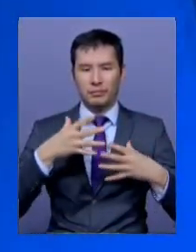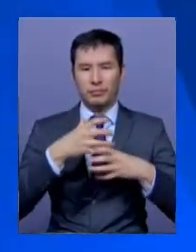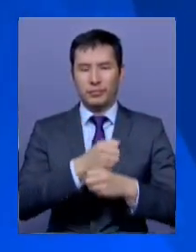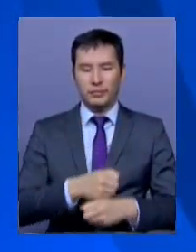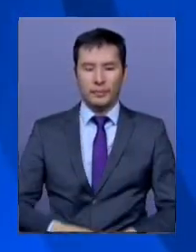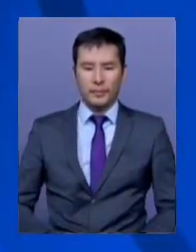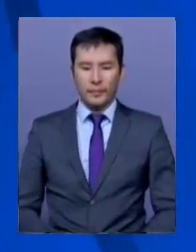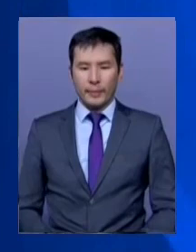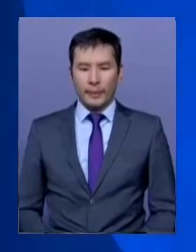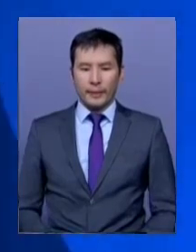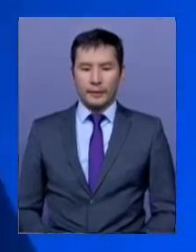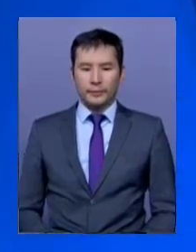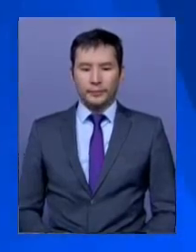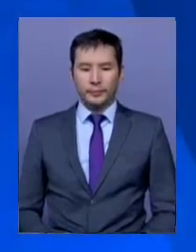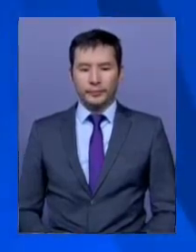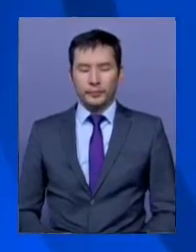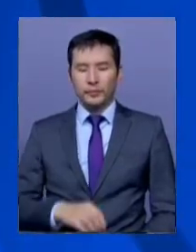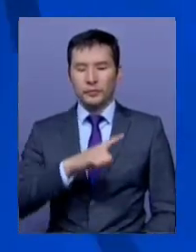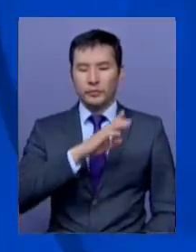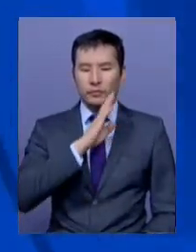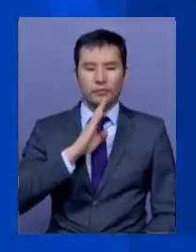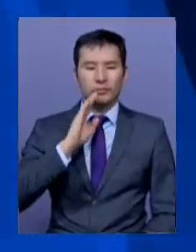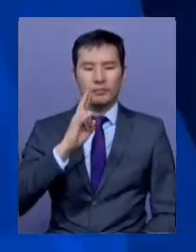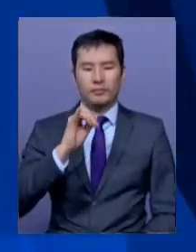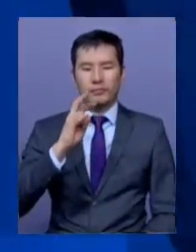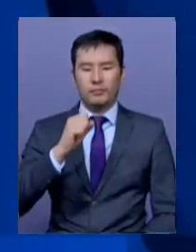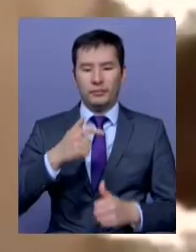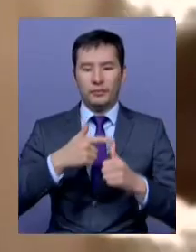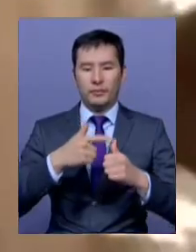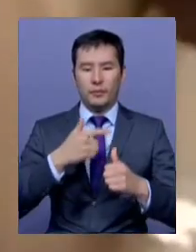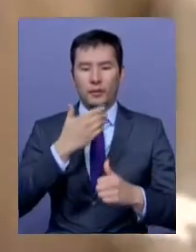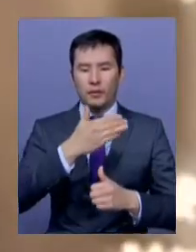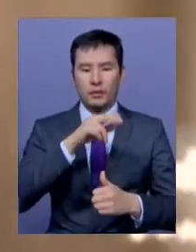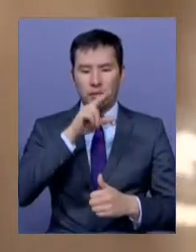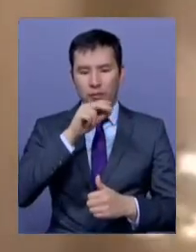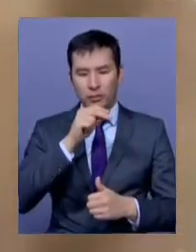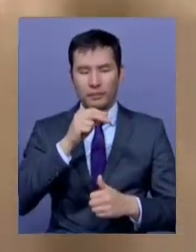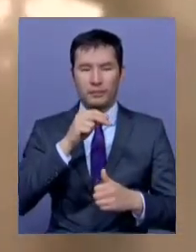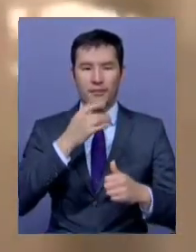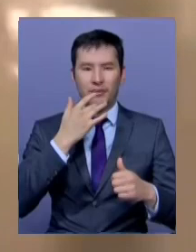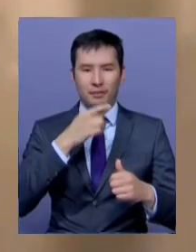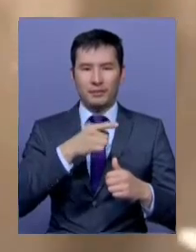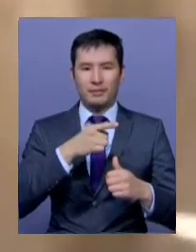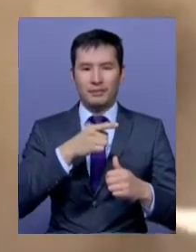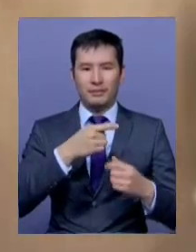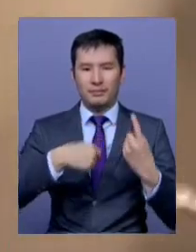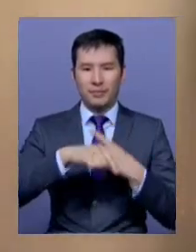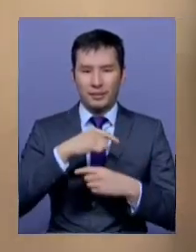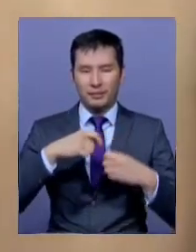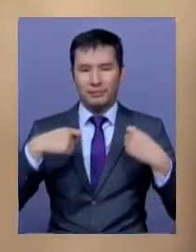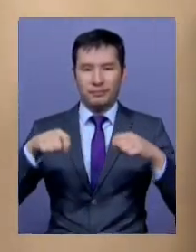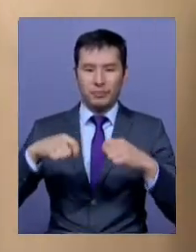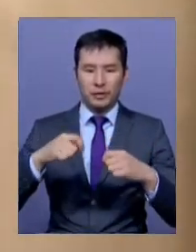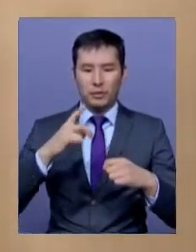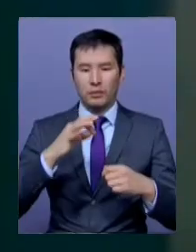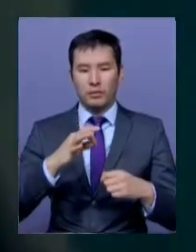қажет еместігін айтты. Өйткені елде мораторийдің арқасында өлім жазасы жоқ. Қатаң жазалау туралы бұл заң Қазақстан Республикасының